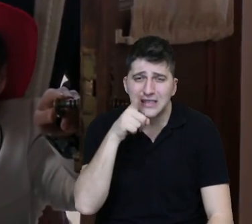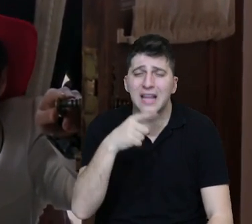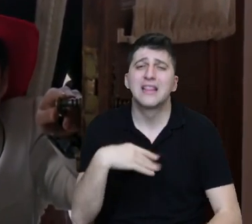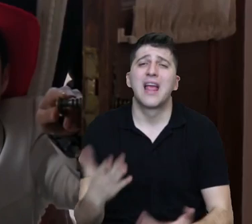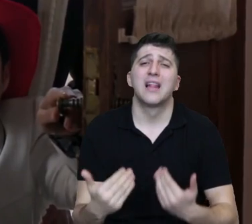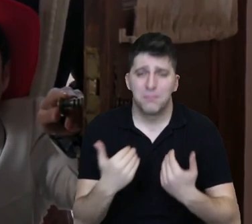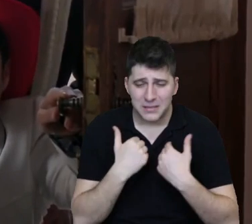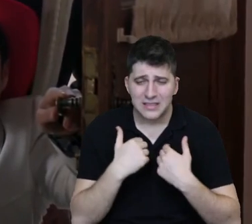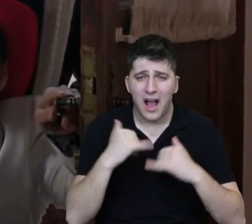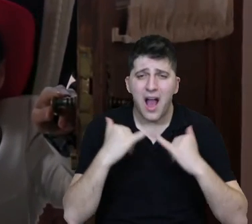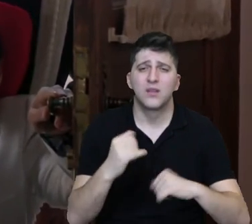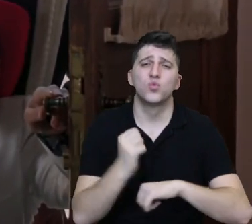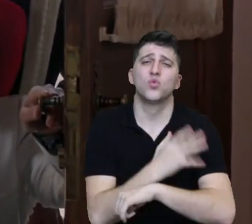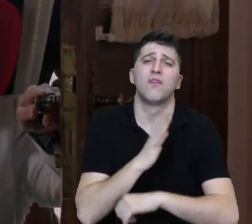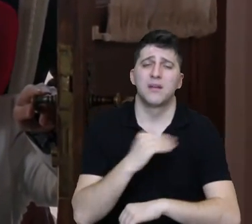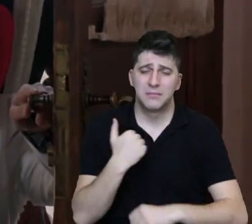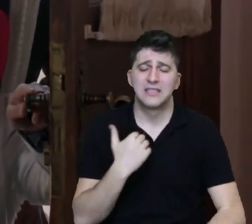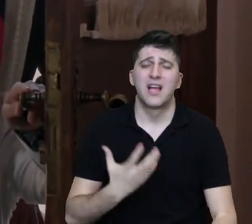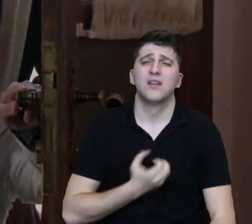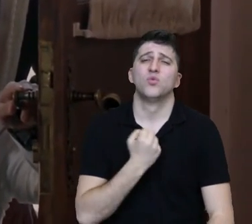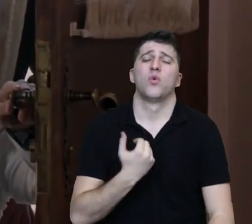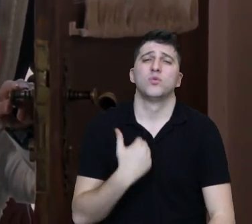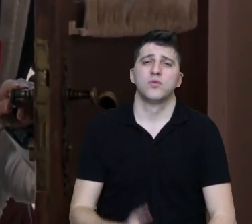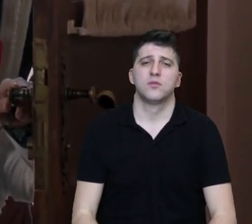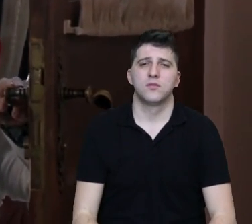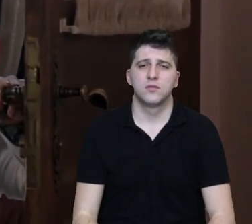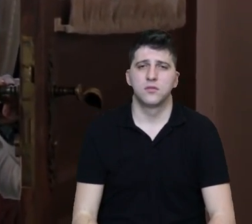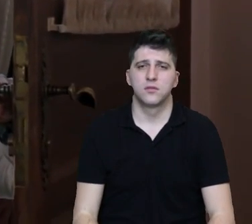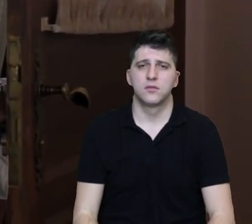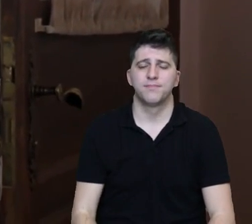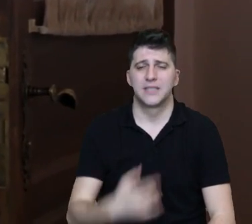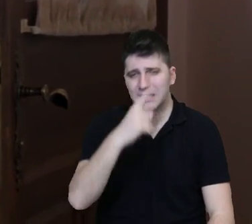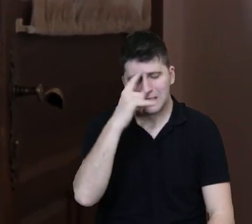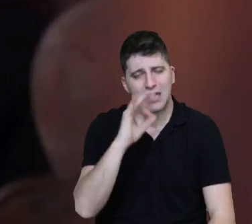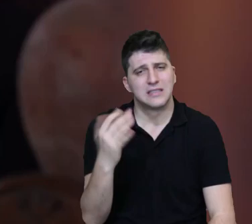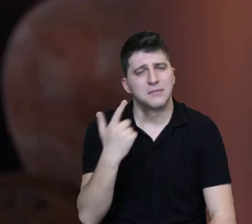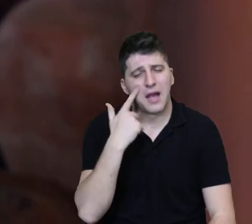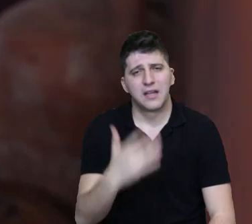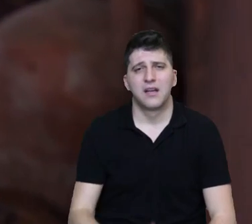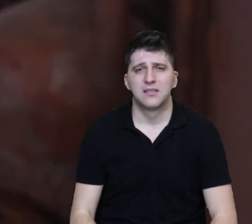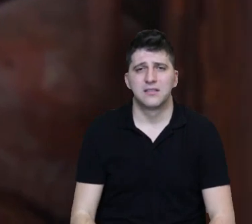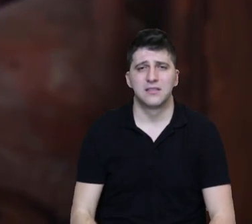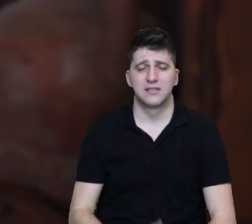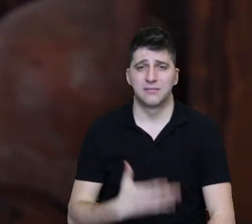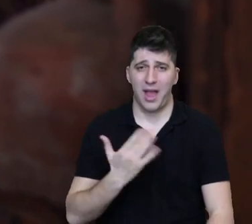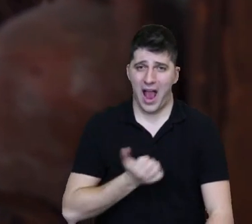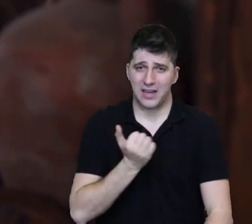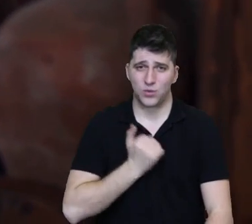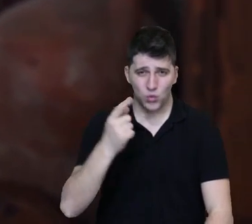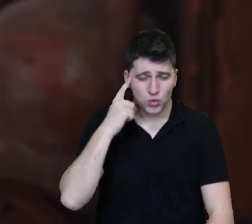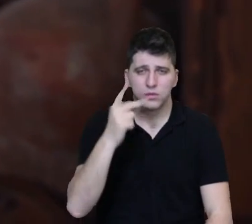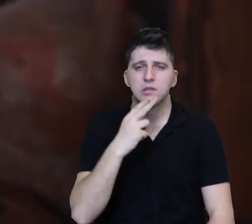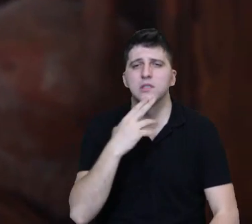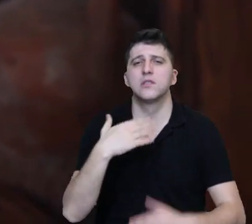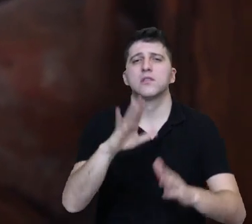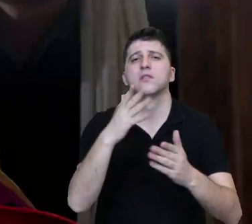ki. Bizim de duygularımız var. Bizim de canımız acıyor. Ne bahtsızız ya, şuraya bak. Artist olacağız derken kızları da